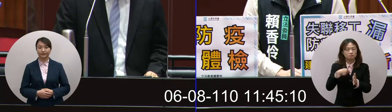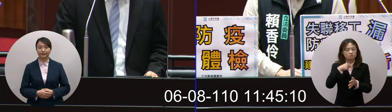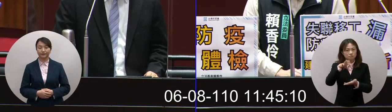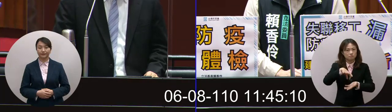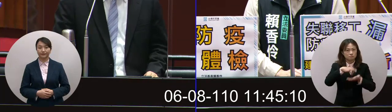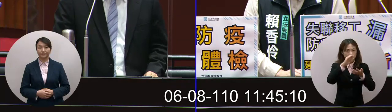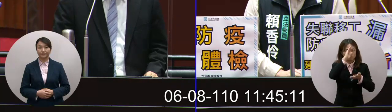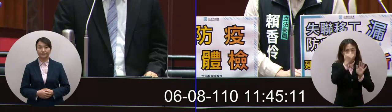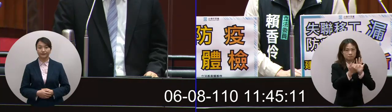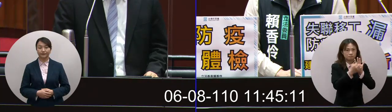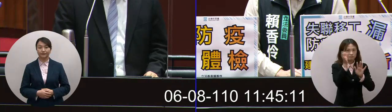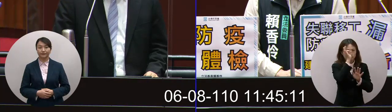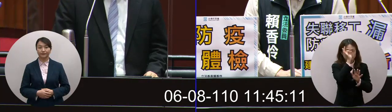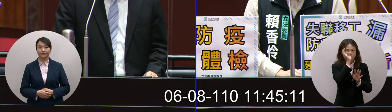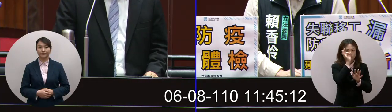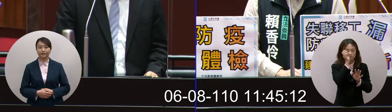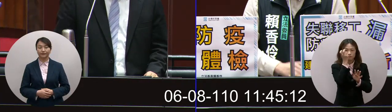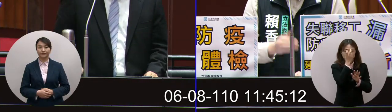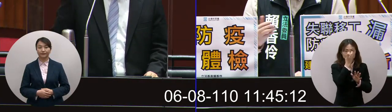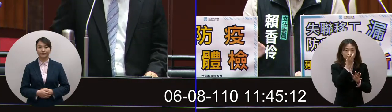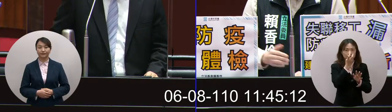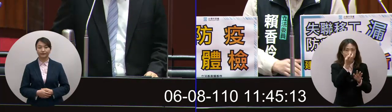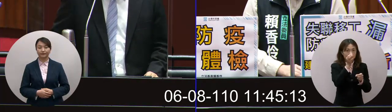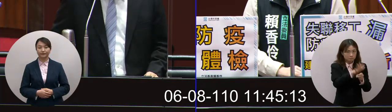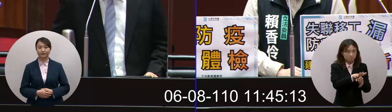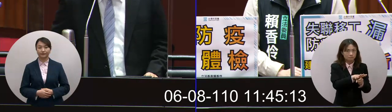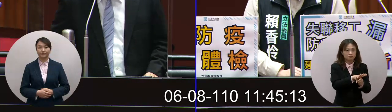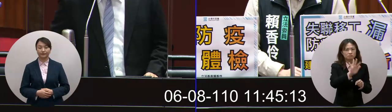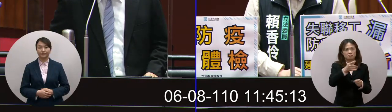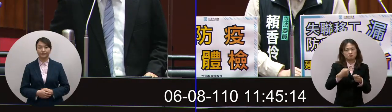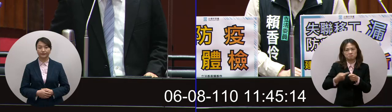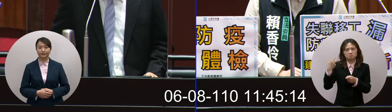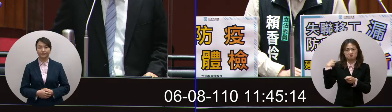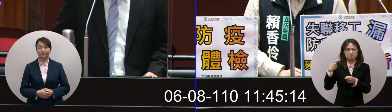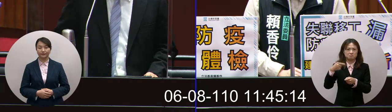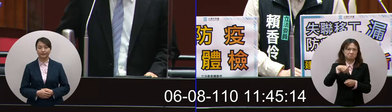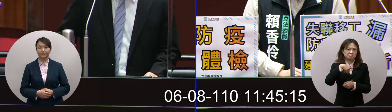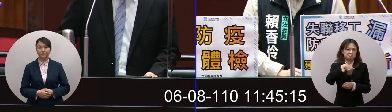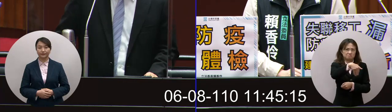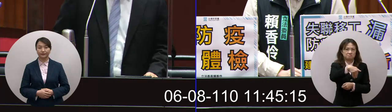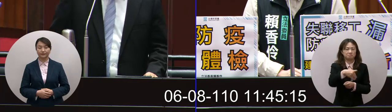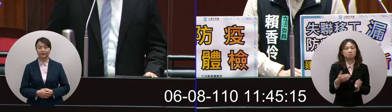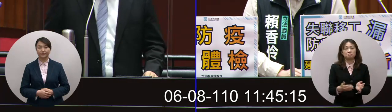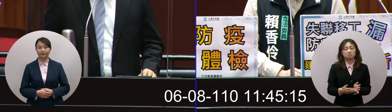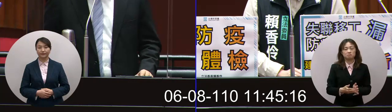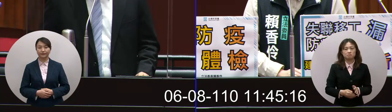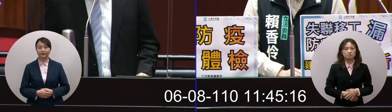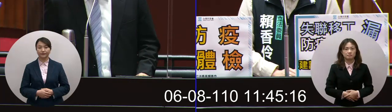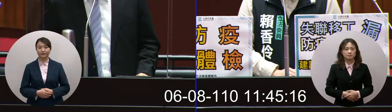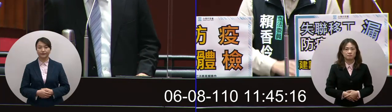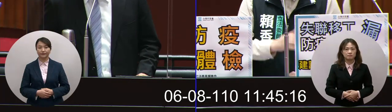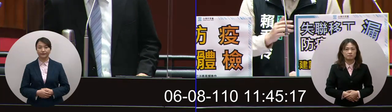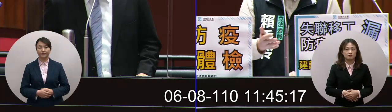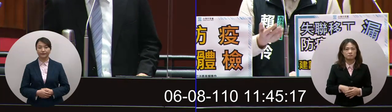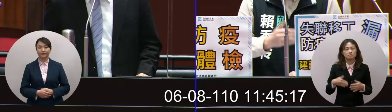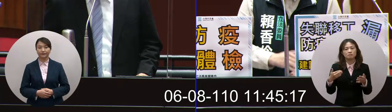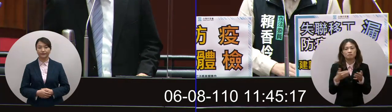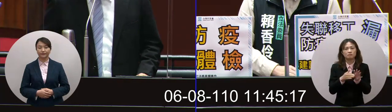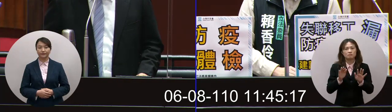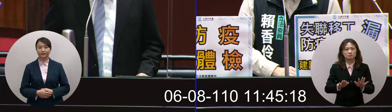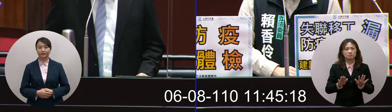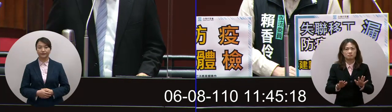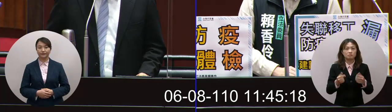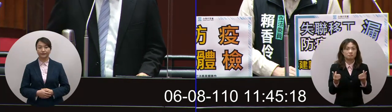贴，当时呢就没有被教育相关的部门采纳哈。但一路以来我们发现好几次，不管是延